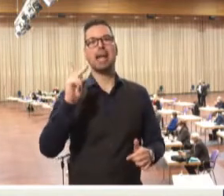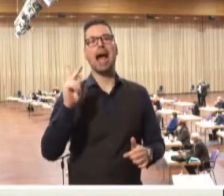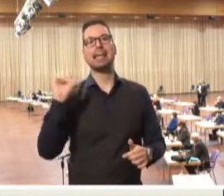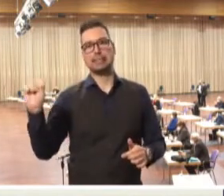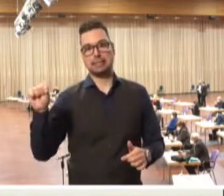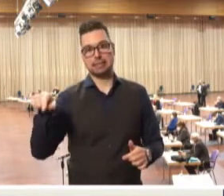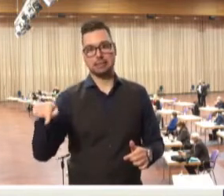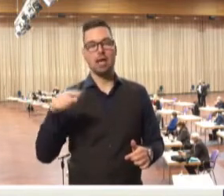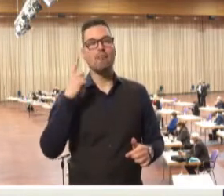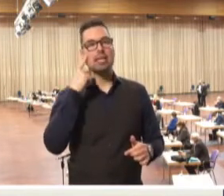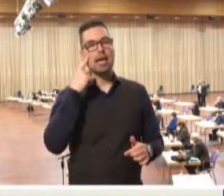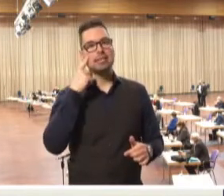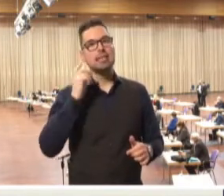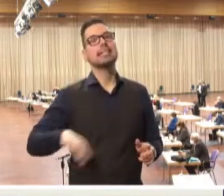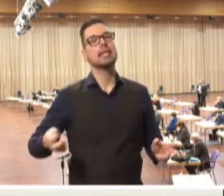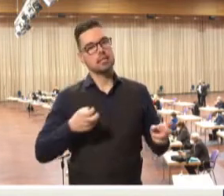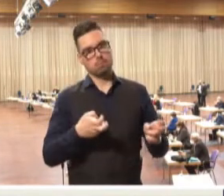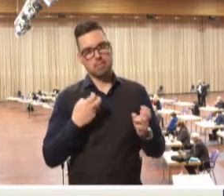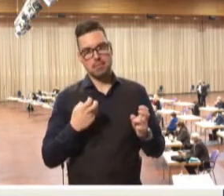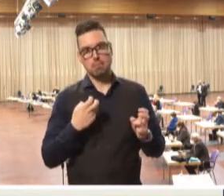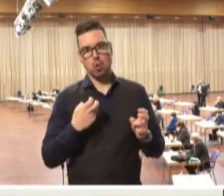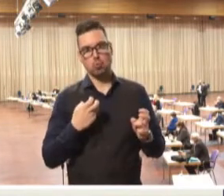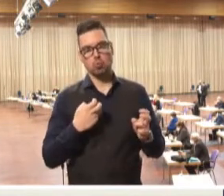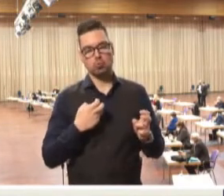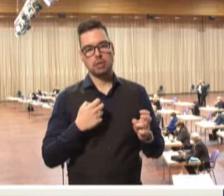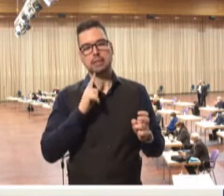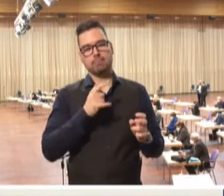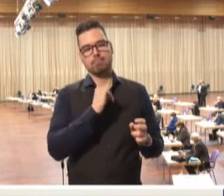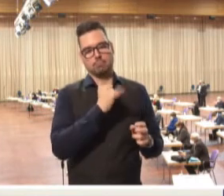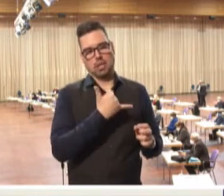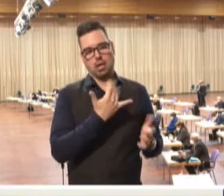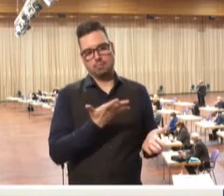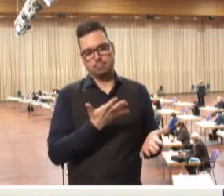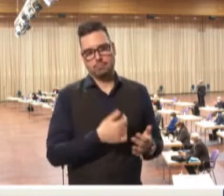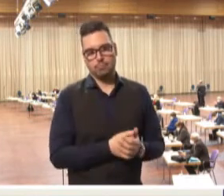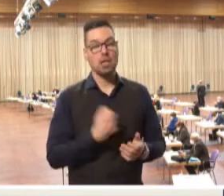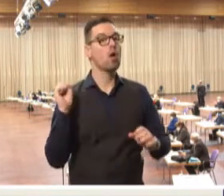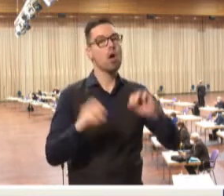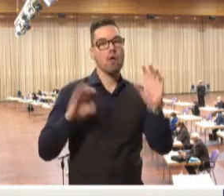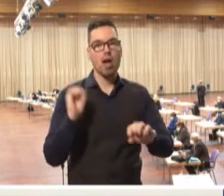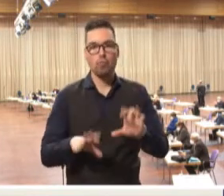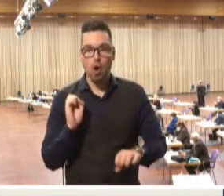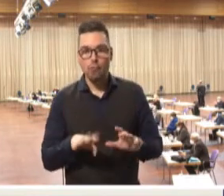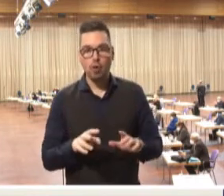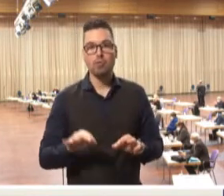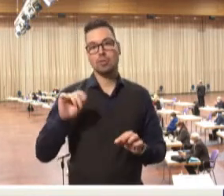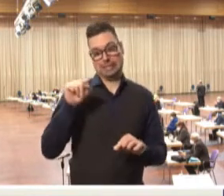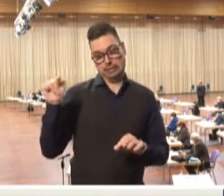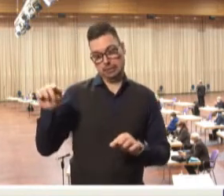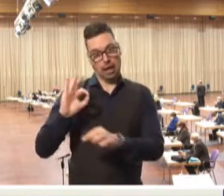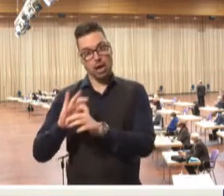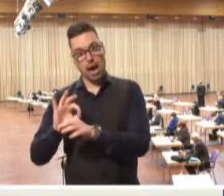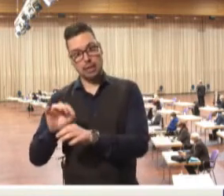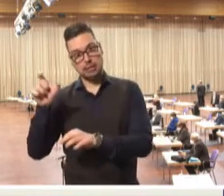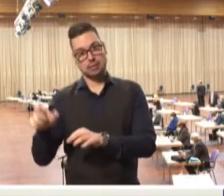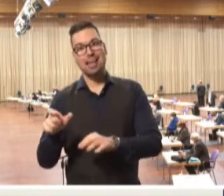im Verdacht des Kindesmissbrauchs gestanden hat. Im Raum standen Vorwürfe, dass der Arzt sowohl in